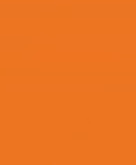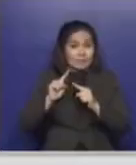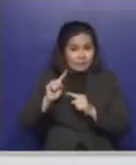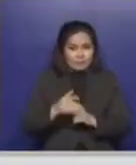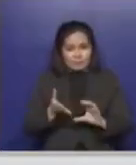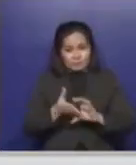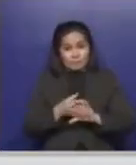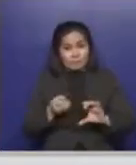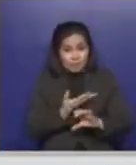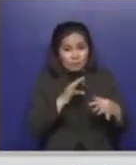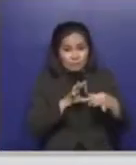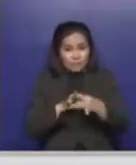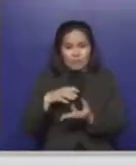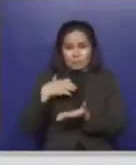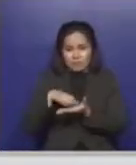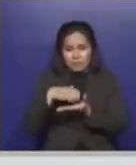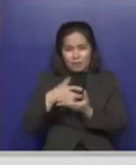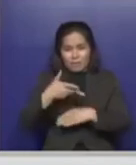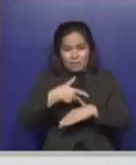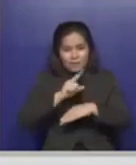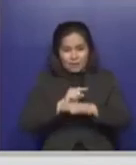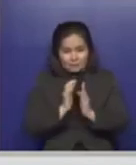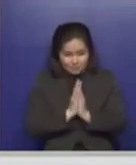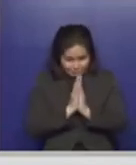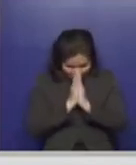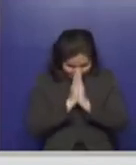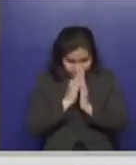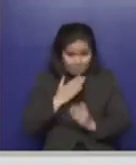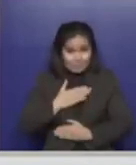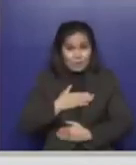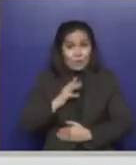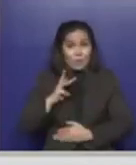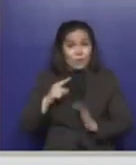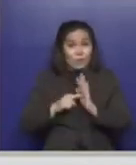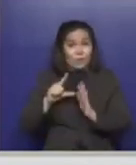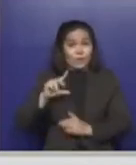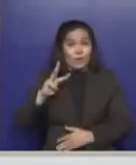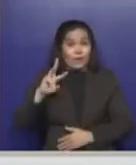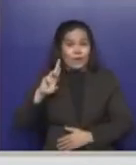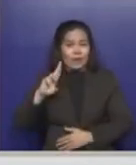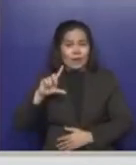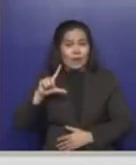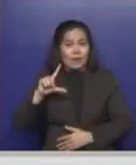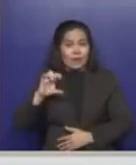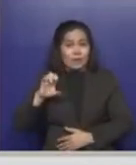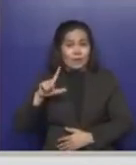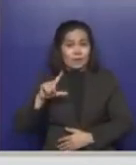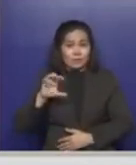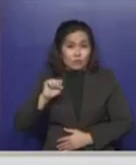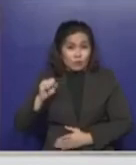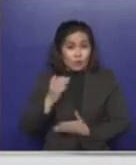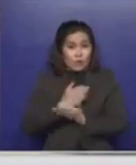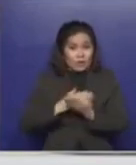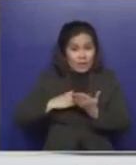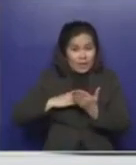ขอสไลด์ด้วยนะคะเรียนประธานสภาที่เคารพดิฉันนางสาววรรณรีตะล่อมศิลป์สมาชิกสภาผู้แทนราษฎรเขตย